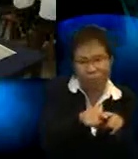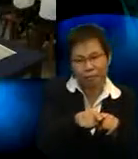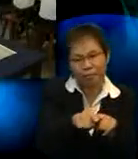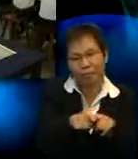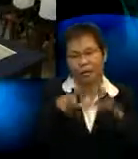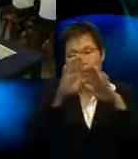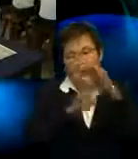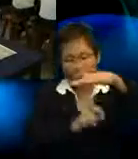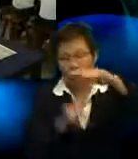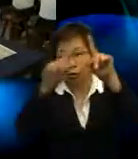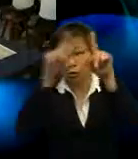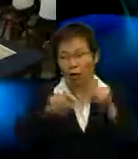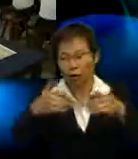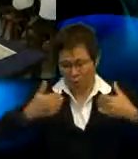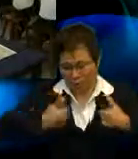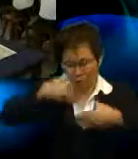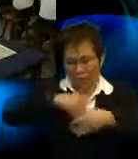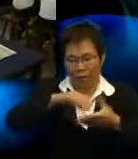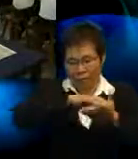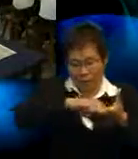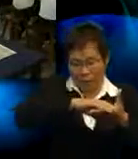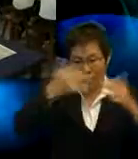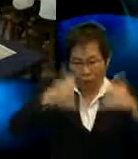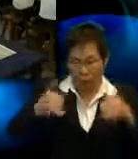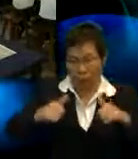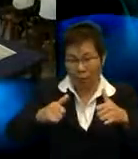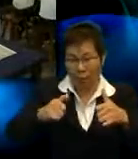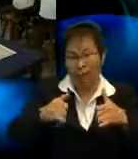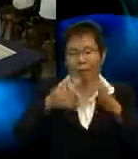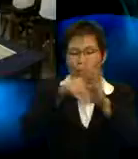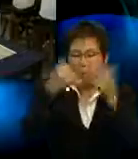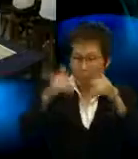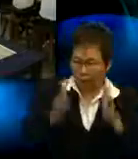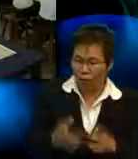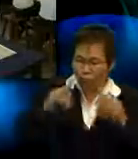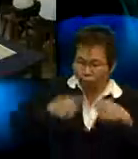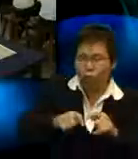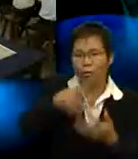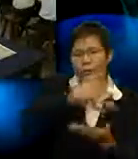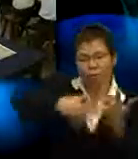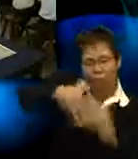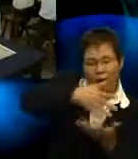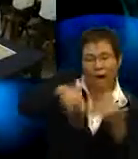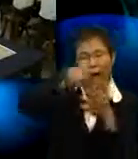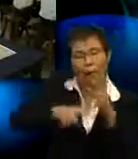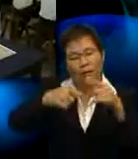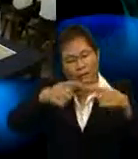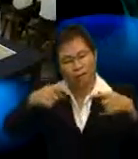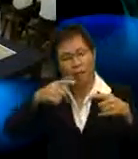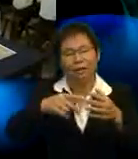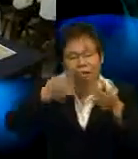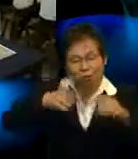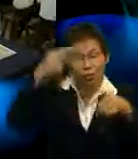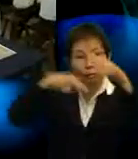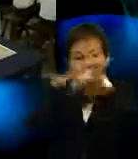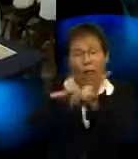Berdasarkan soalan yang terdapat dalam kad permainan, pemain akan cuba meramal apakah jenis atau kategori kad